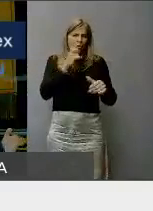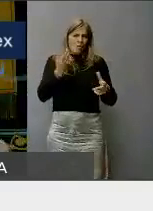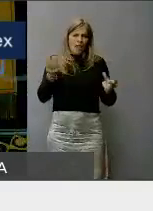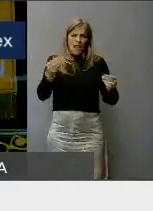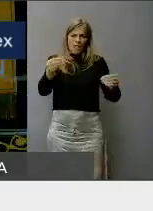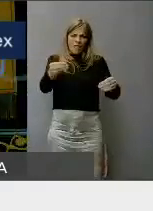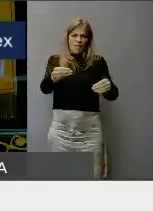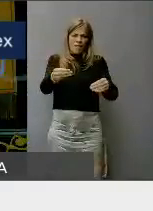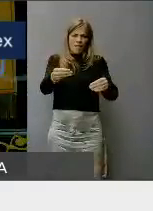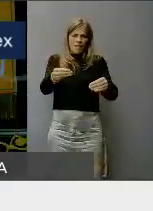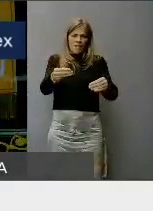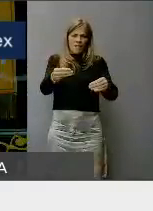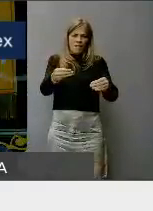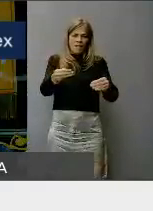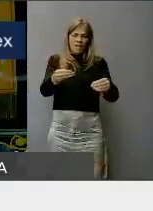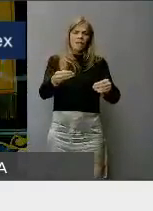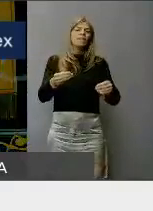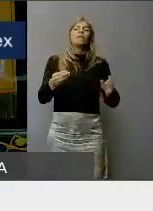consiglieri